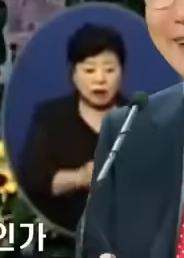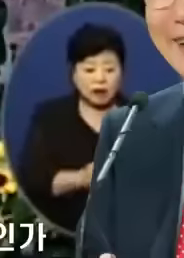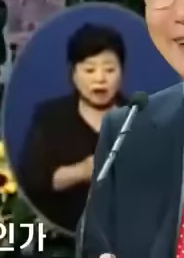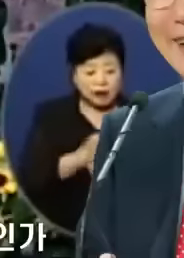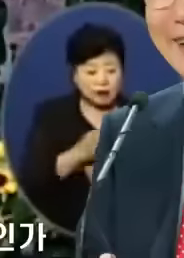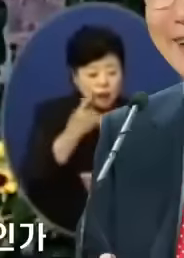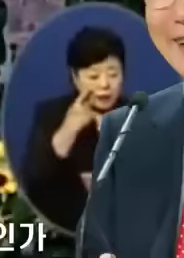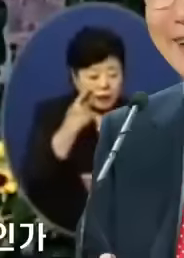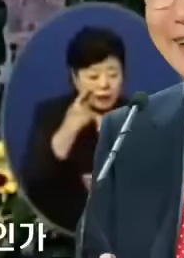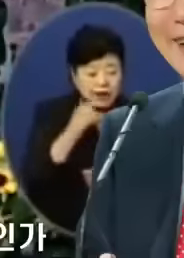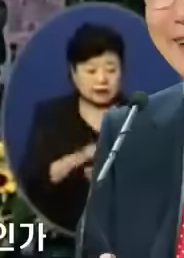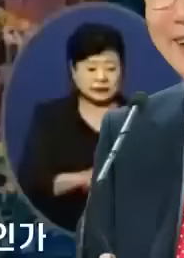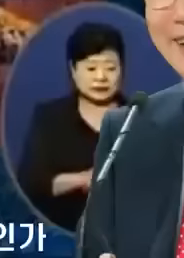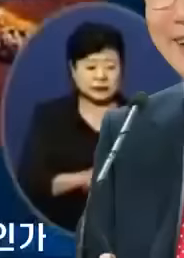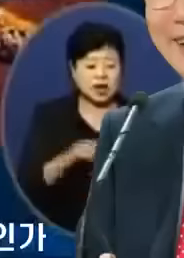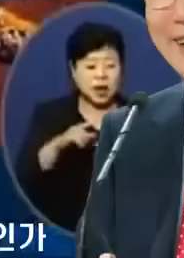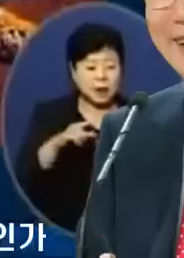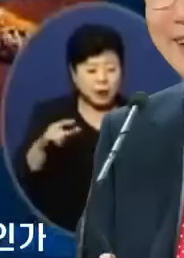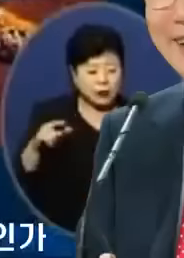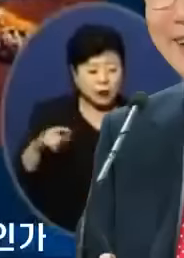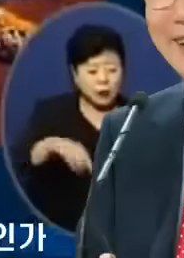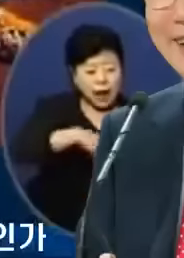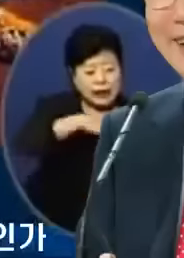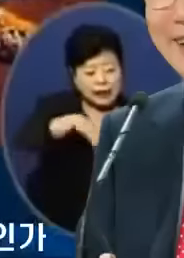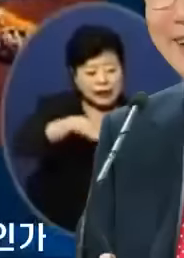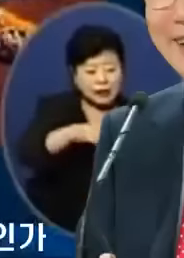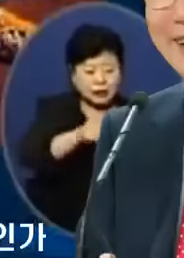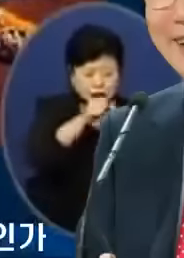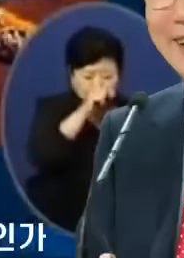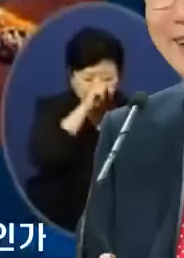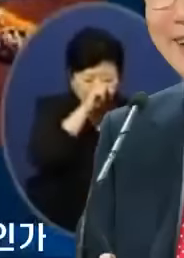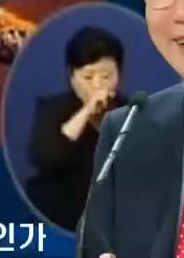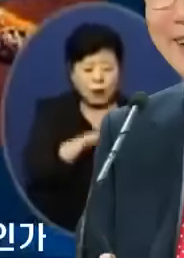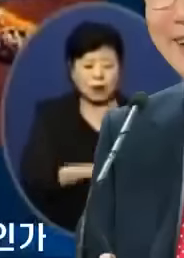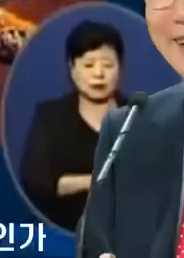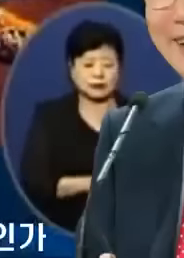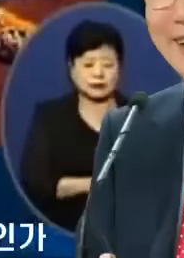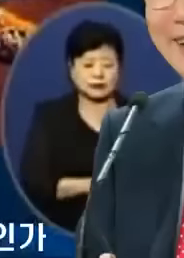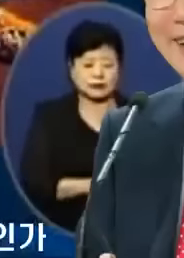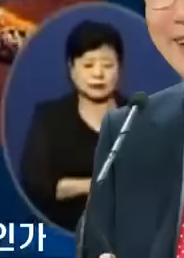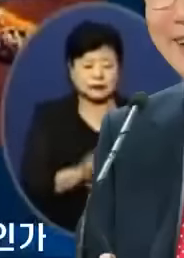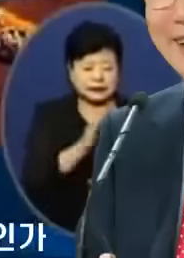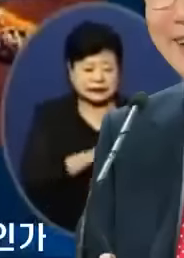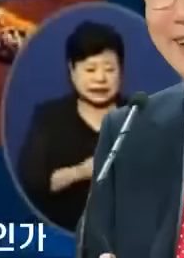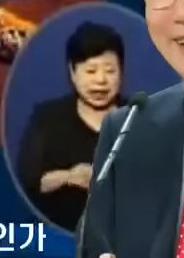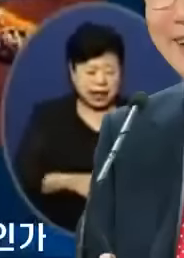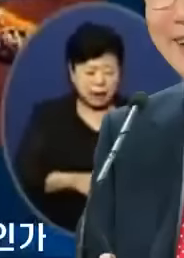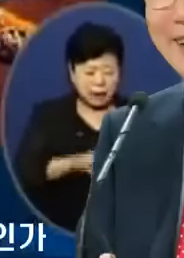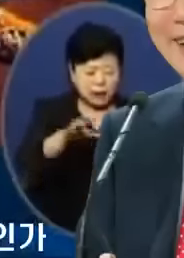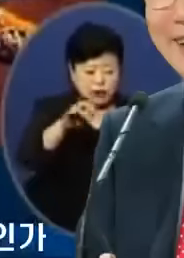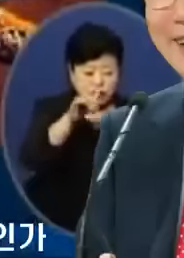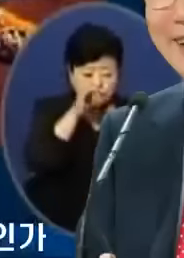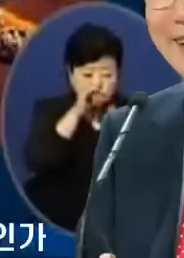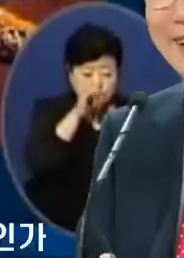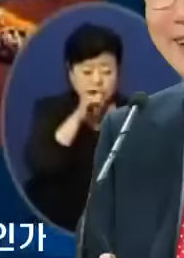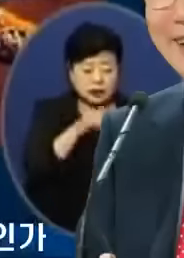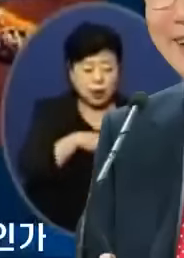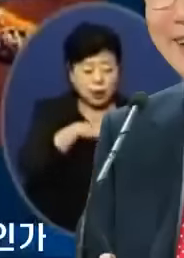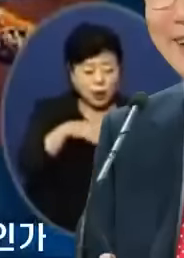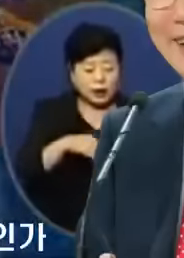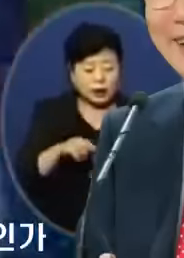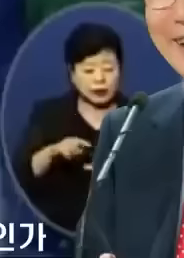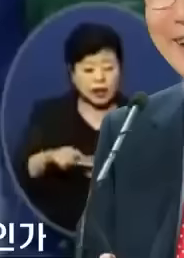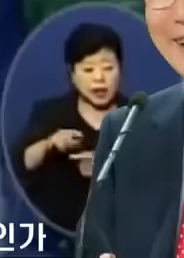무리의 아메바는 일반적으로 환경이 좋고 잘 번식할 수 있는